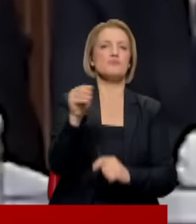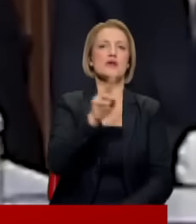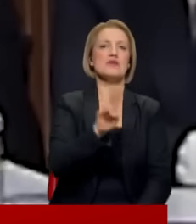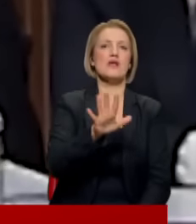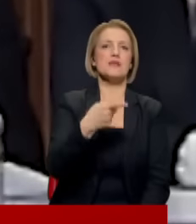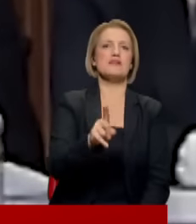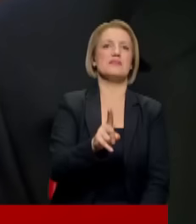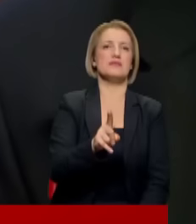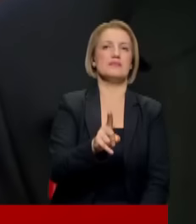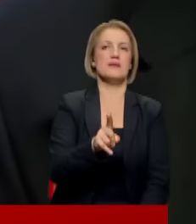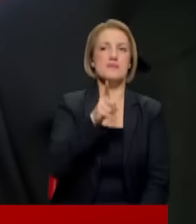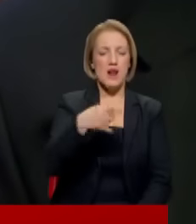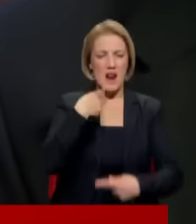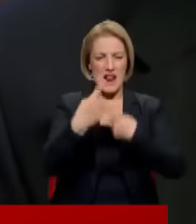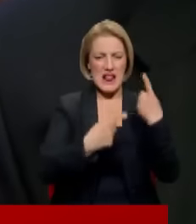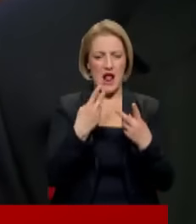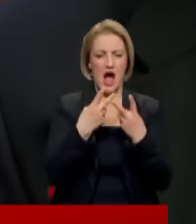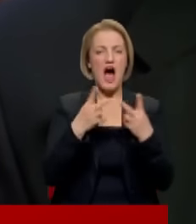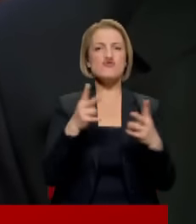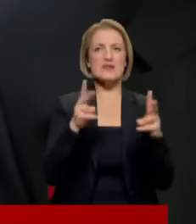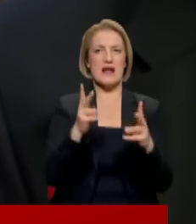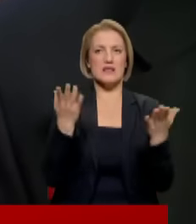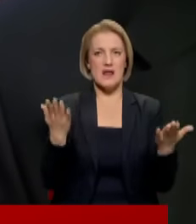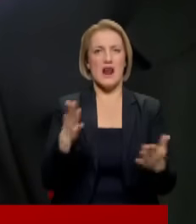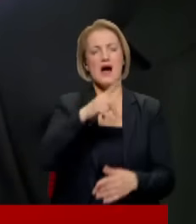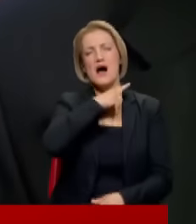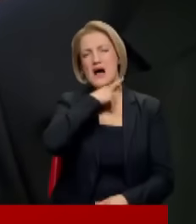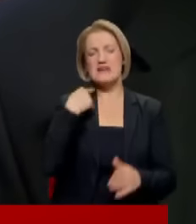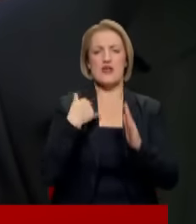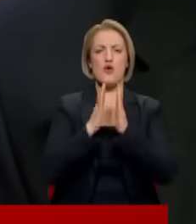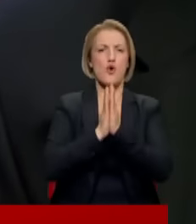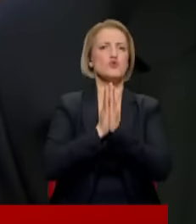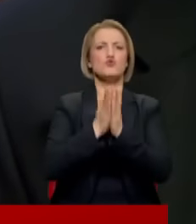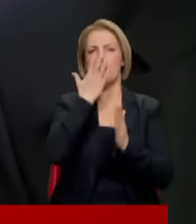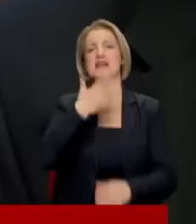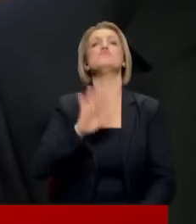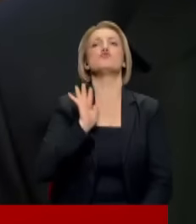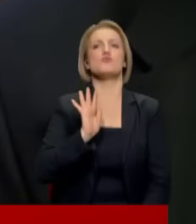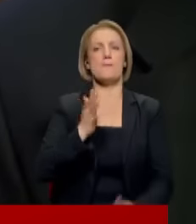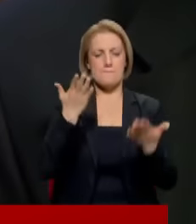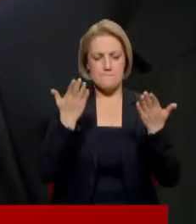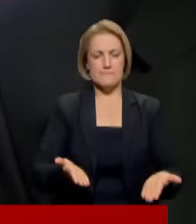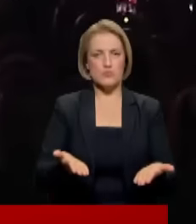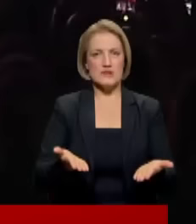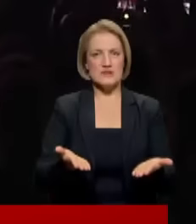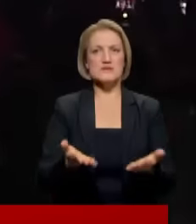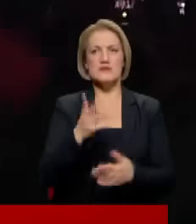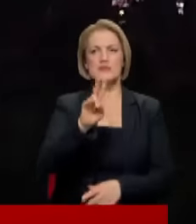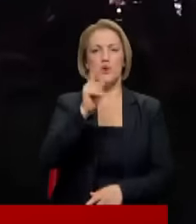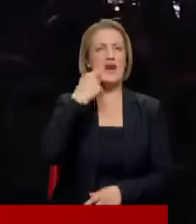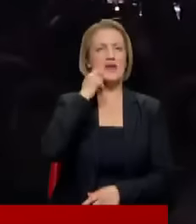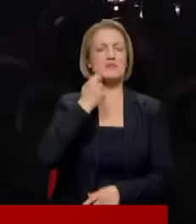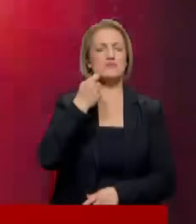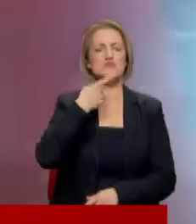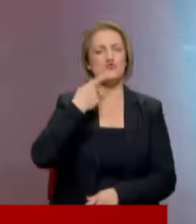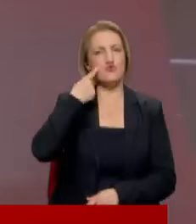750.000 L arkadaşlar bu iddiaları açıklayanlar da asla özür falan da beklemiyoruz hodri meydan diyorum 29 Ekim